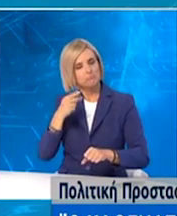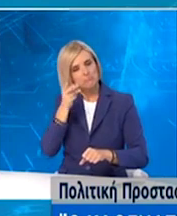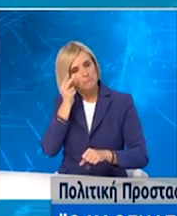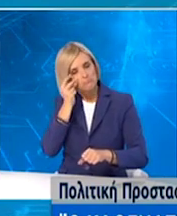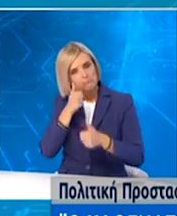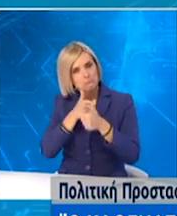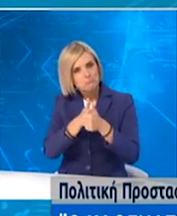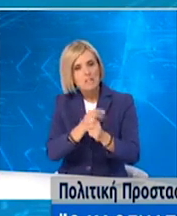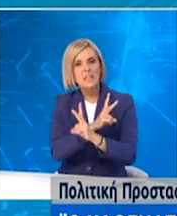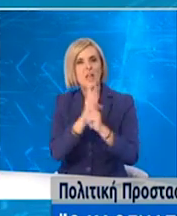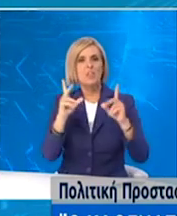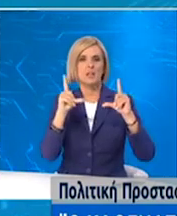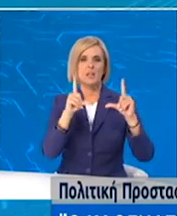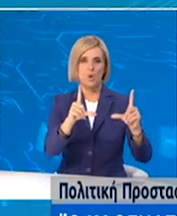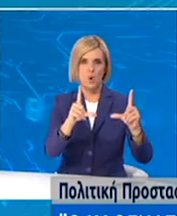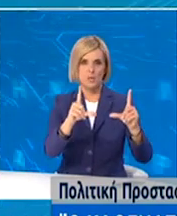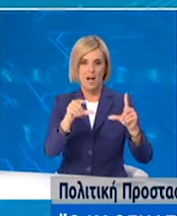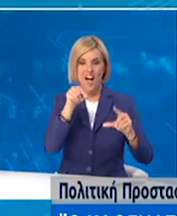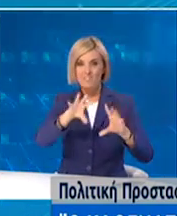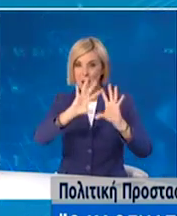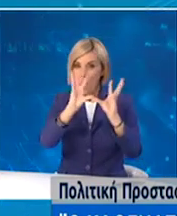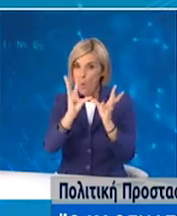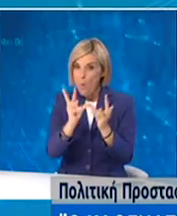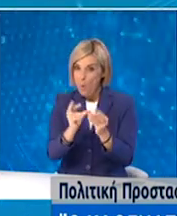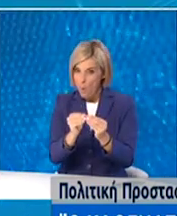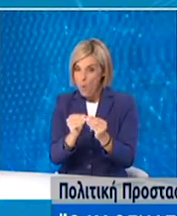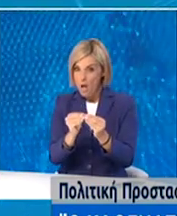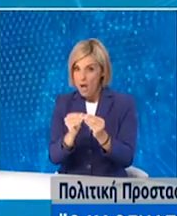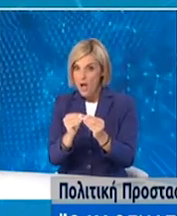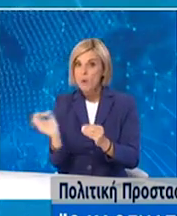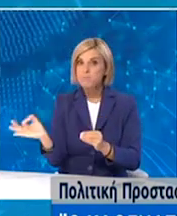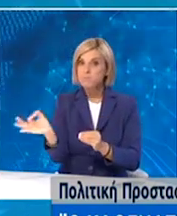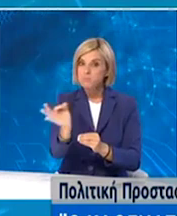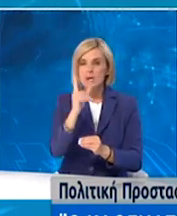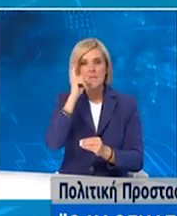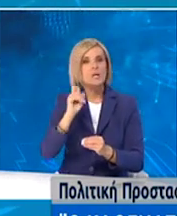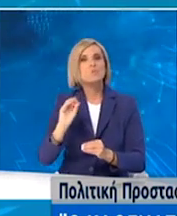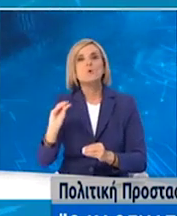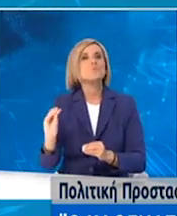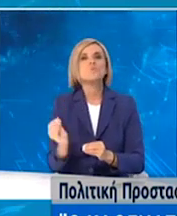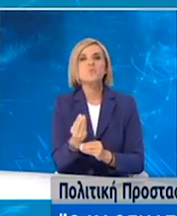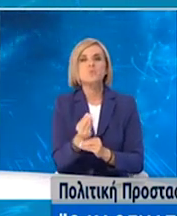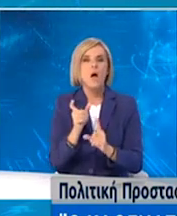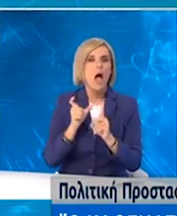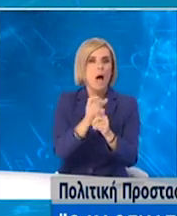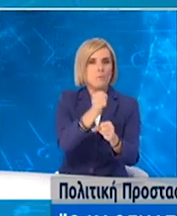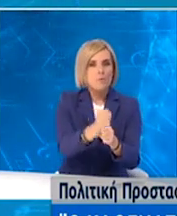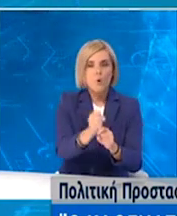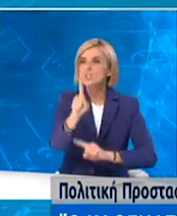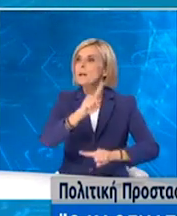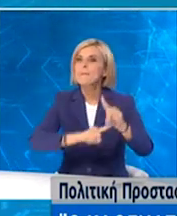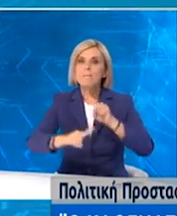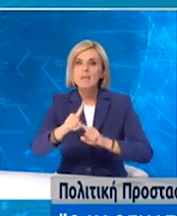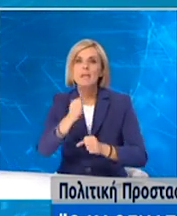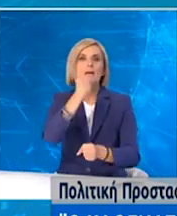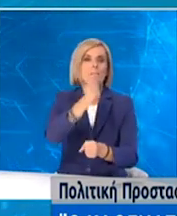να έχουμε μια εικόνα, διότι όλα αυτά τα ενεργά κρούσματα ξέρουμε πού βρίσκονται, ξέρουμε ποιοι πρέπει να είναι σε απομόνωση, ξέρουμε ποιοι πρέπει να είναι